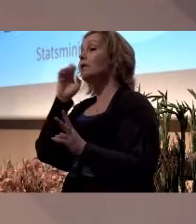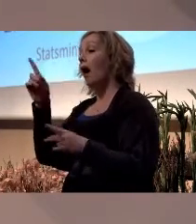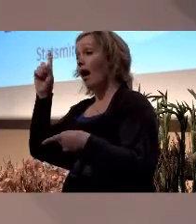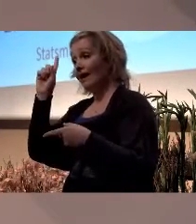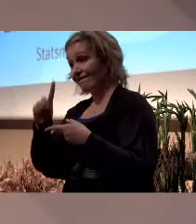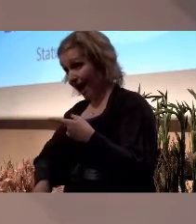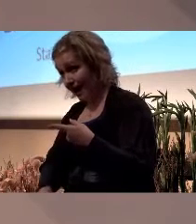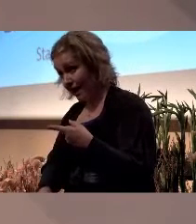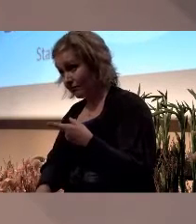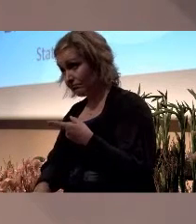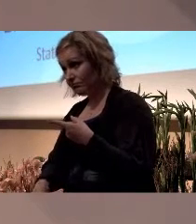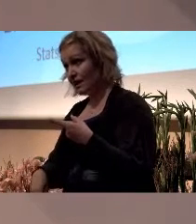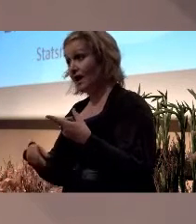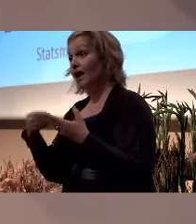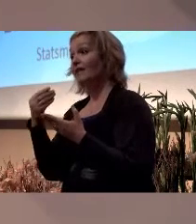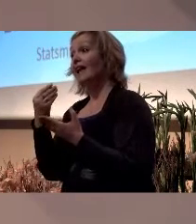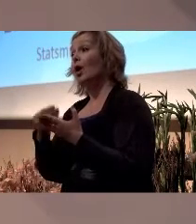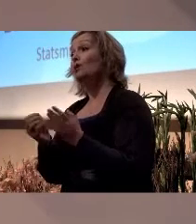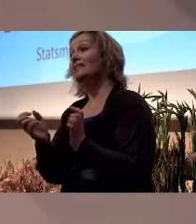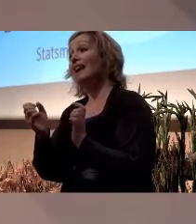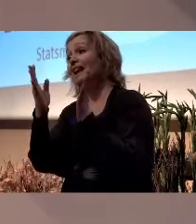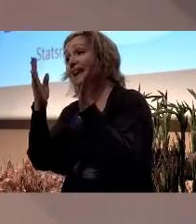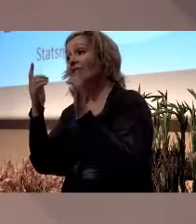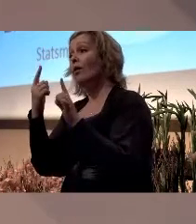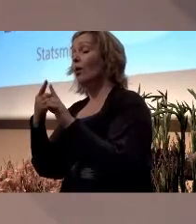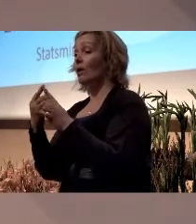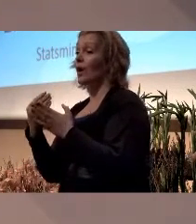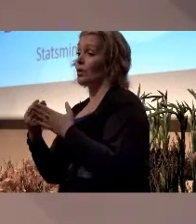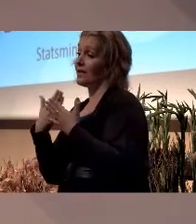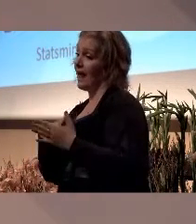feil. Det koster liv, det koster helse.